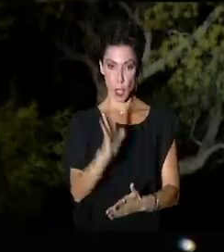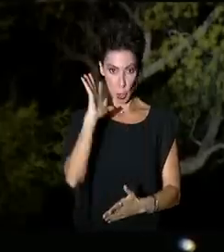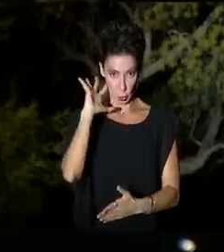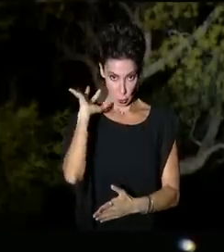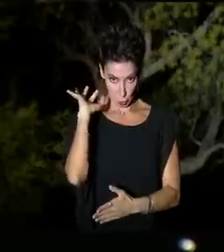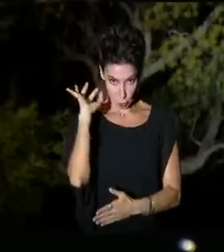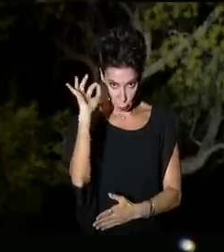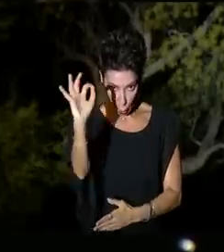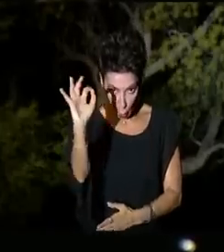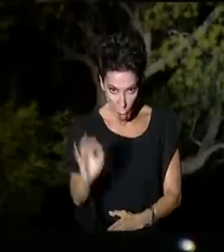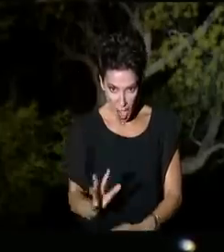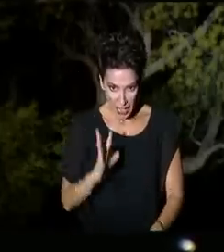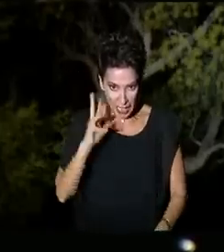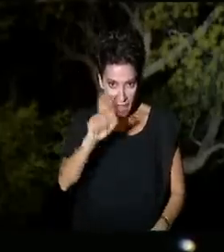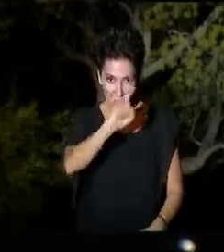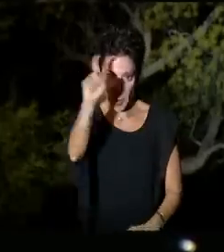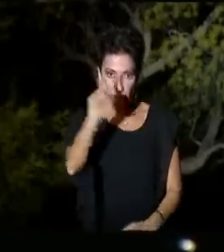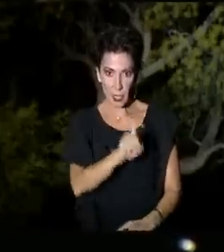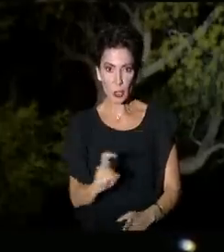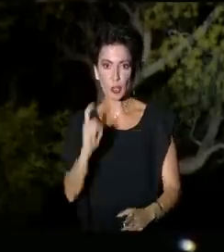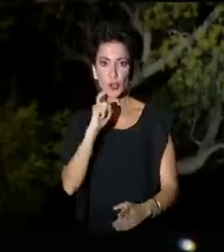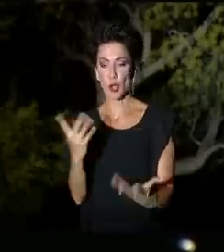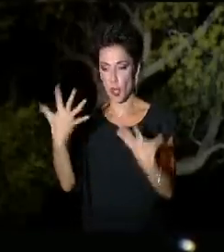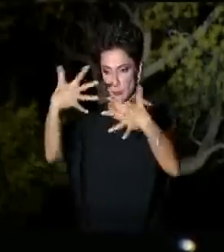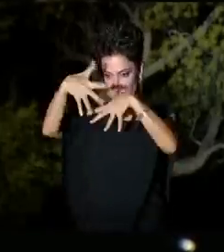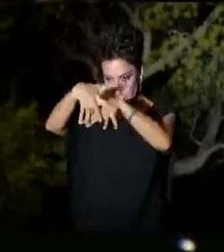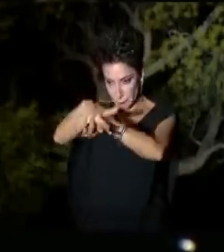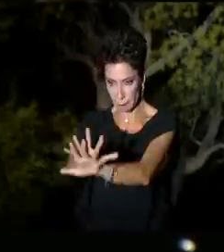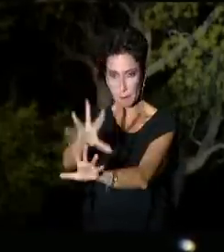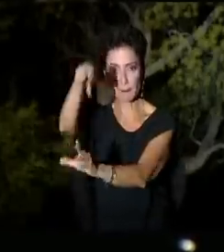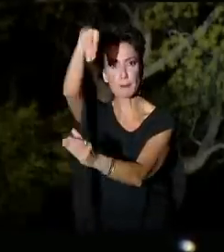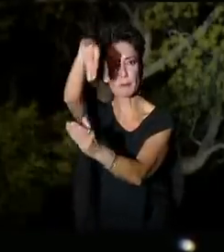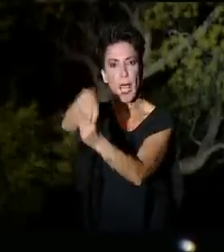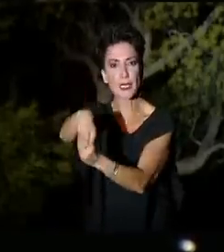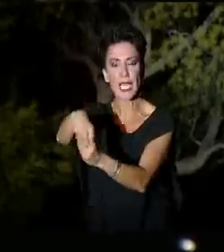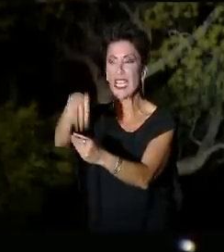σύγχρονη καθημερινότητα το σύμβολο